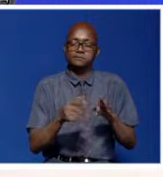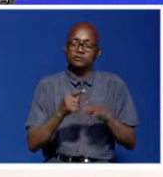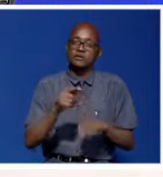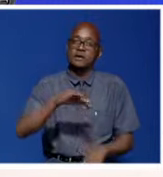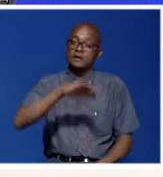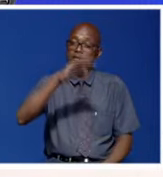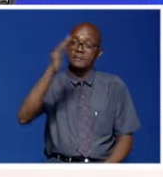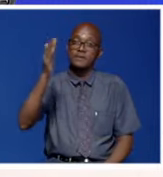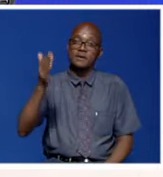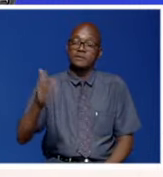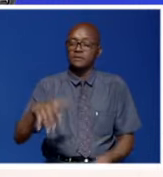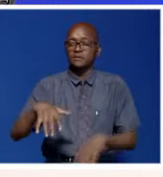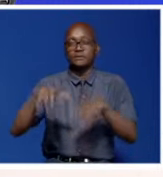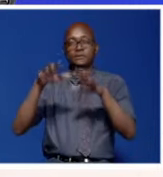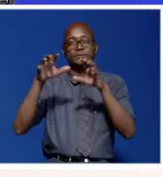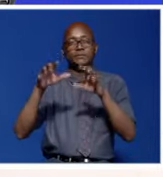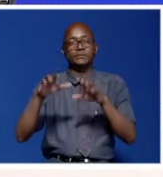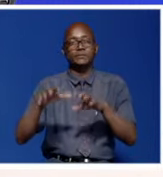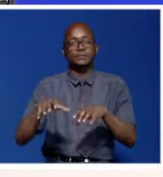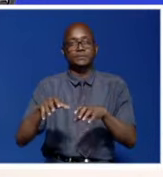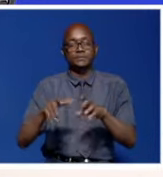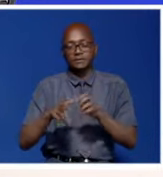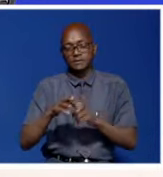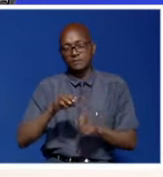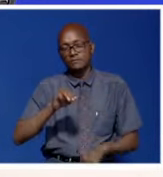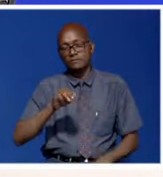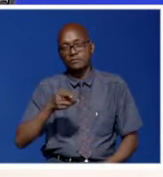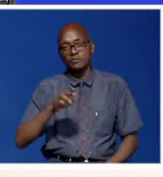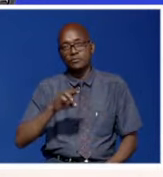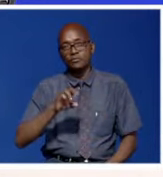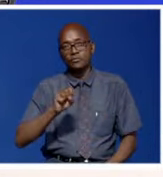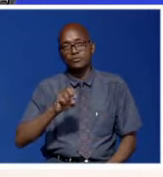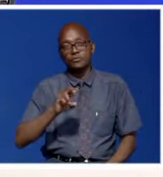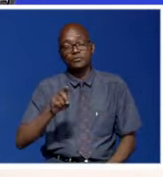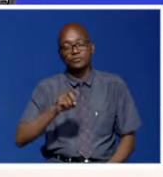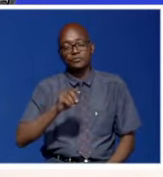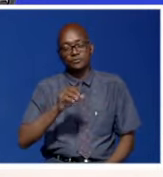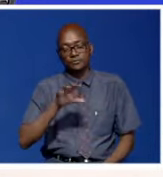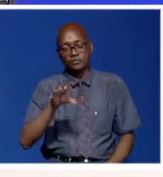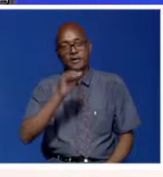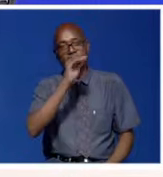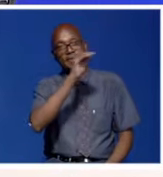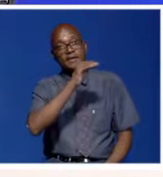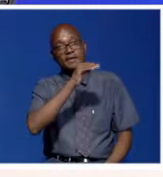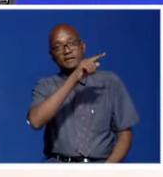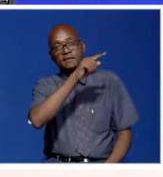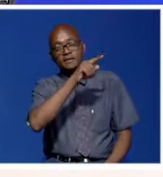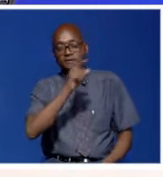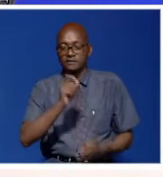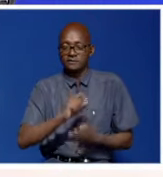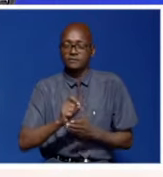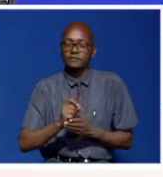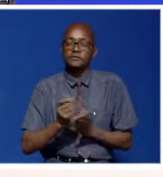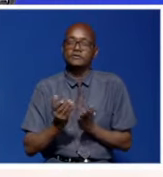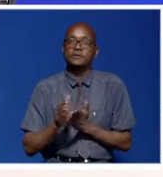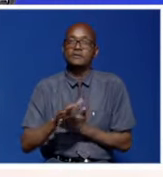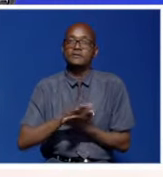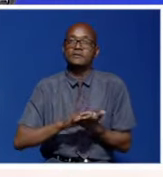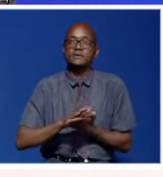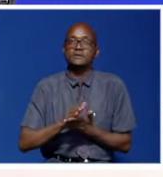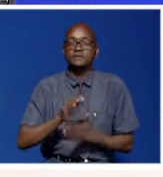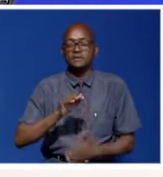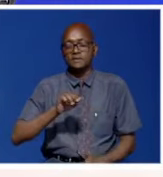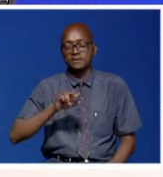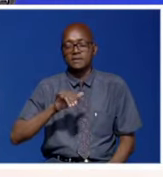mlimani baada ya mvua kubwa kunyesha katika kata ya Mgusu mkoani Geita. Waliofariki, ambao walikuwa ni wanafunzi wa shule ya msingi Nyakabale,